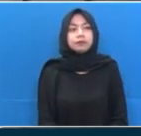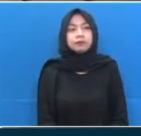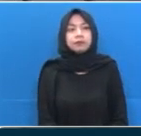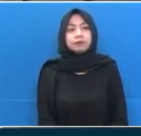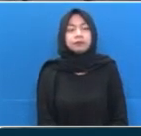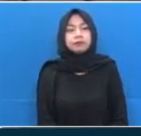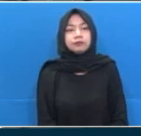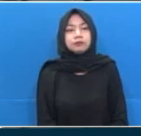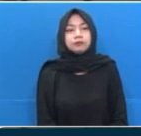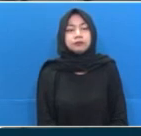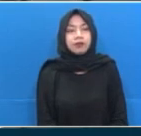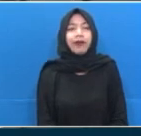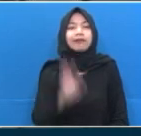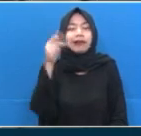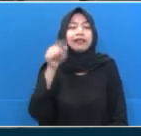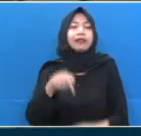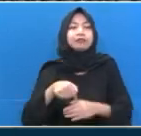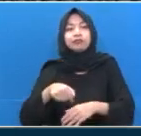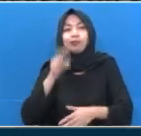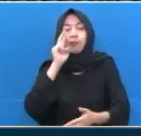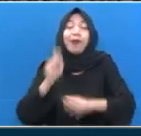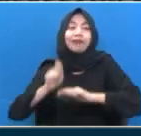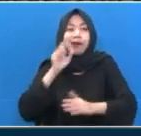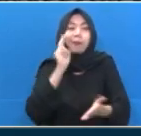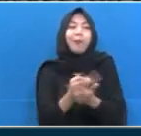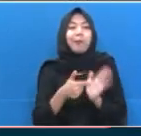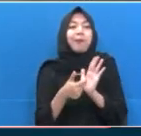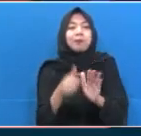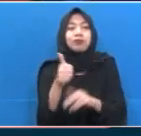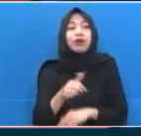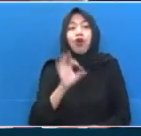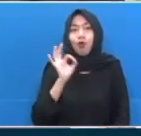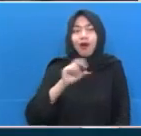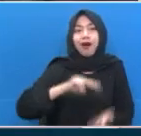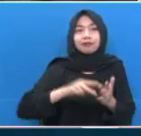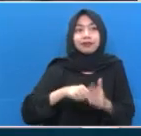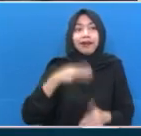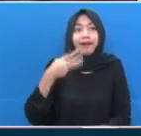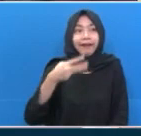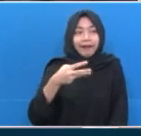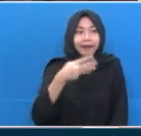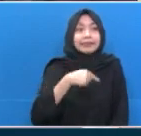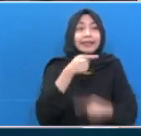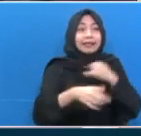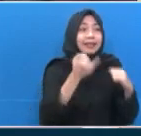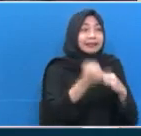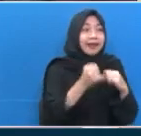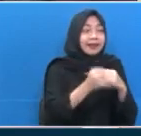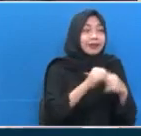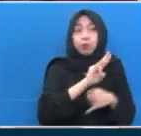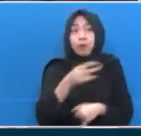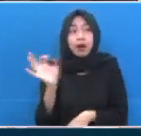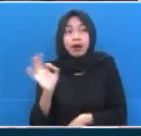pembuktian di pengadilan untuk pembelaan pelayanannya masih konsisten ya dengan keterangan dengan perubahan keterangan yang terakhir ya belum ada yang berubah